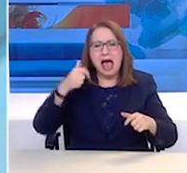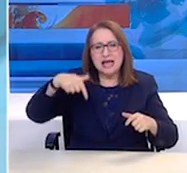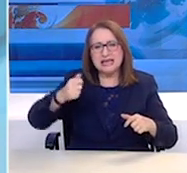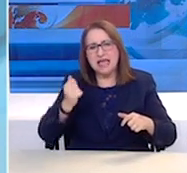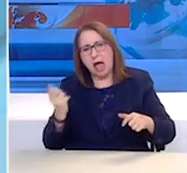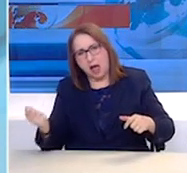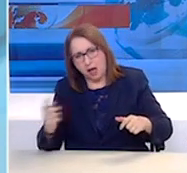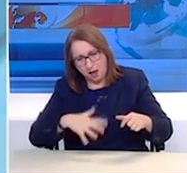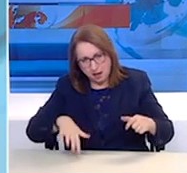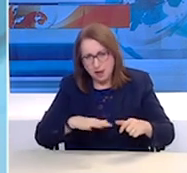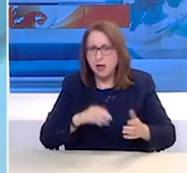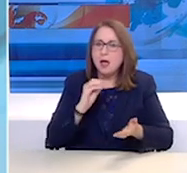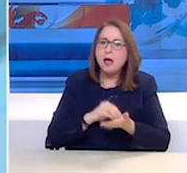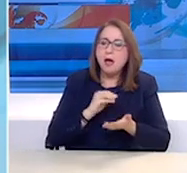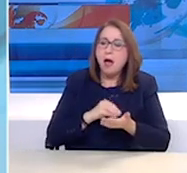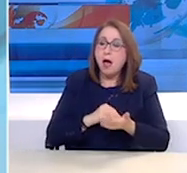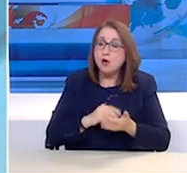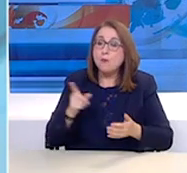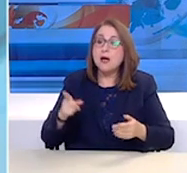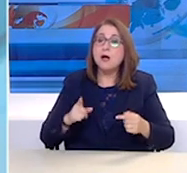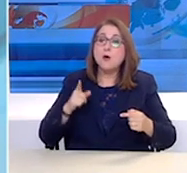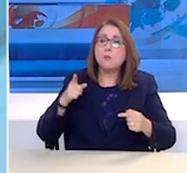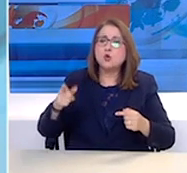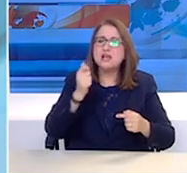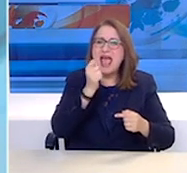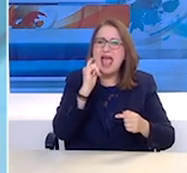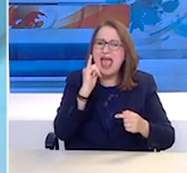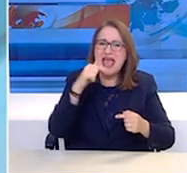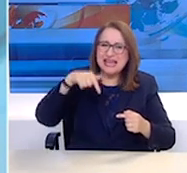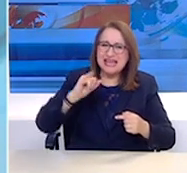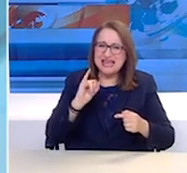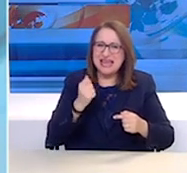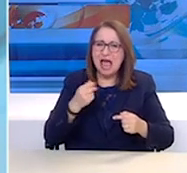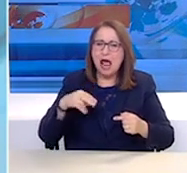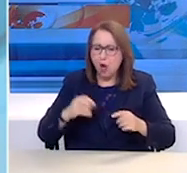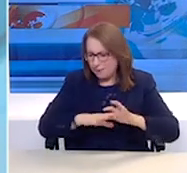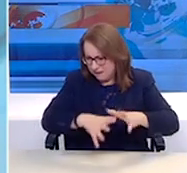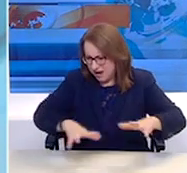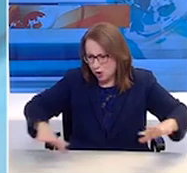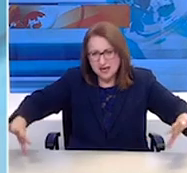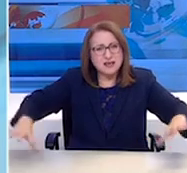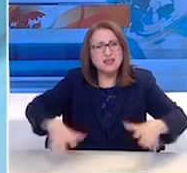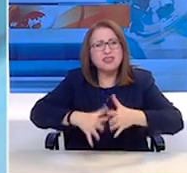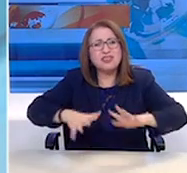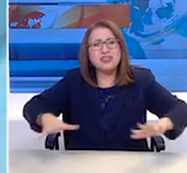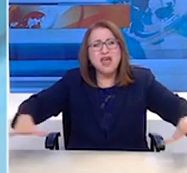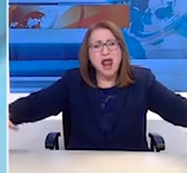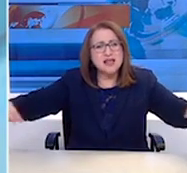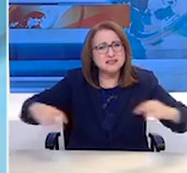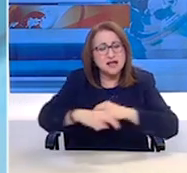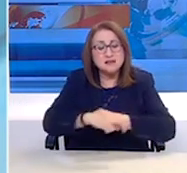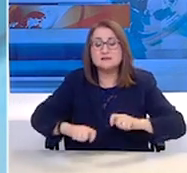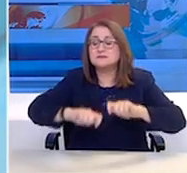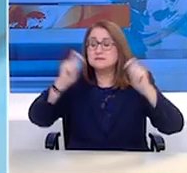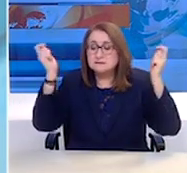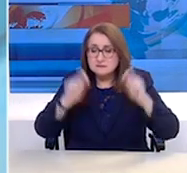αποφασίστηκε ο περιορισμός κίνησης πολιτών και στο προς τον Αιγιαλό πεζοδρόμιο, καθώς και προσωρινή απαγόρευση πρόσβασης εντός των λιμενικών